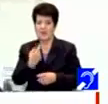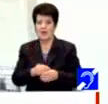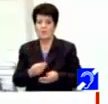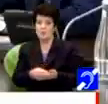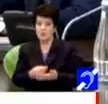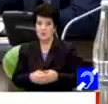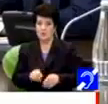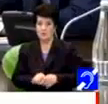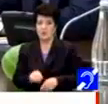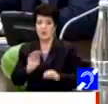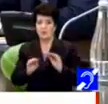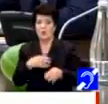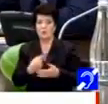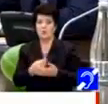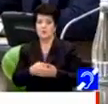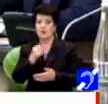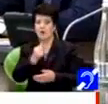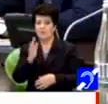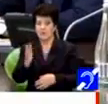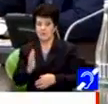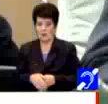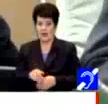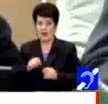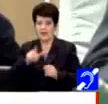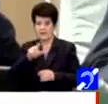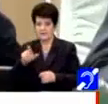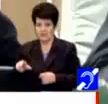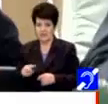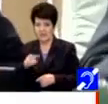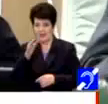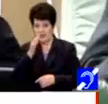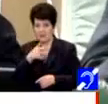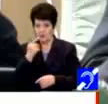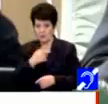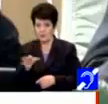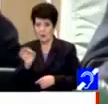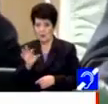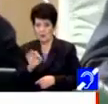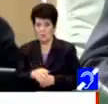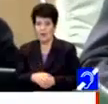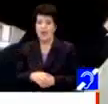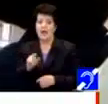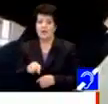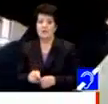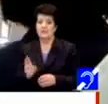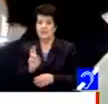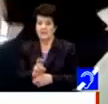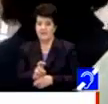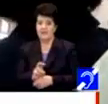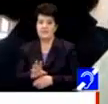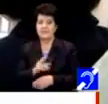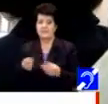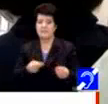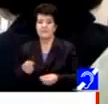în contextul elaborării bugetului pentru anul viitor. Experții se vor afla la Chișinău până pe 8 octombrie. În cadrul acestei vizite nu va fi